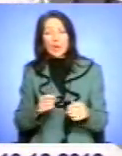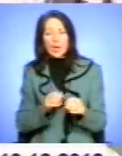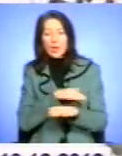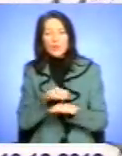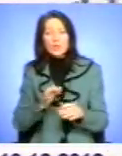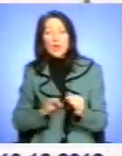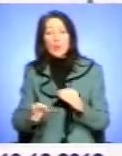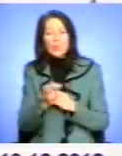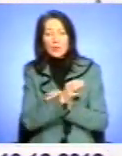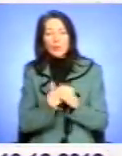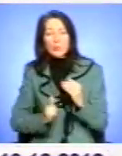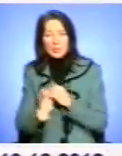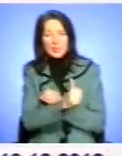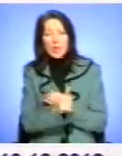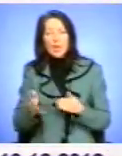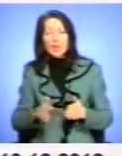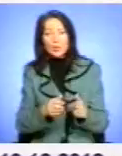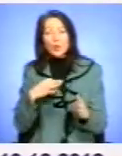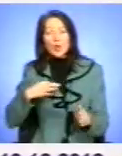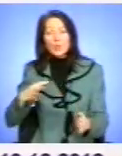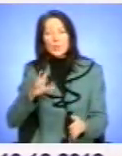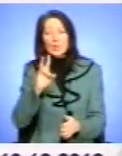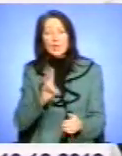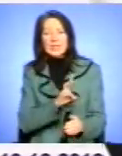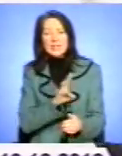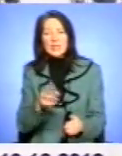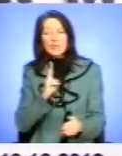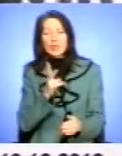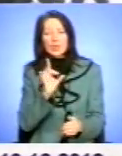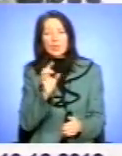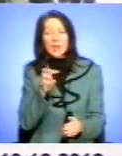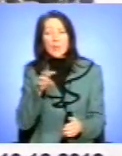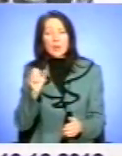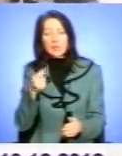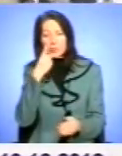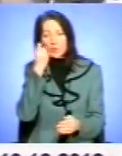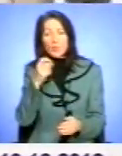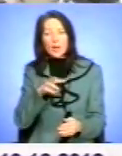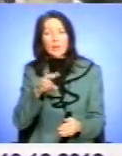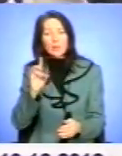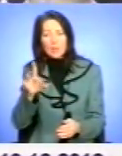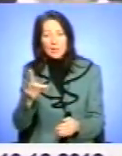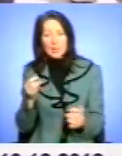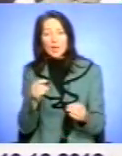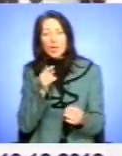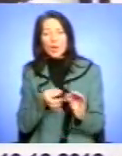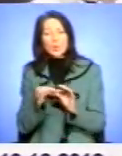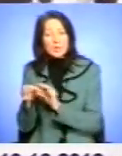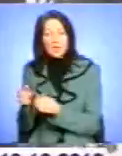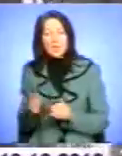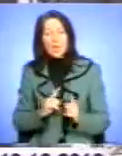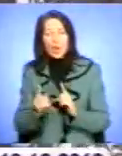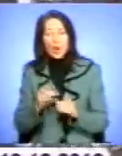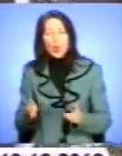Біла Церква-Кременець. Про це повідомляє прес-служба МНС. Ще досі ускладнений рух через снігові перемети на автодорогах